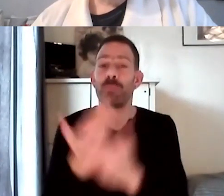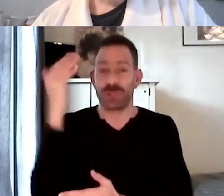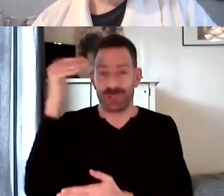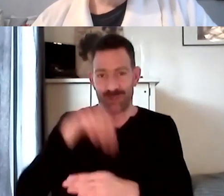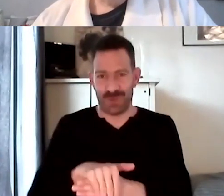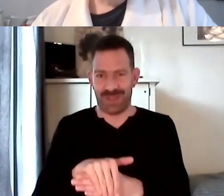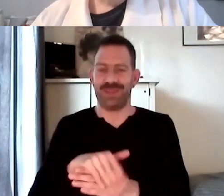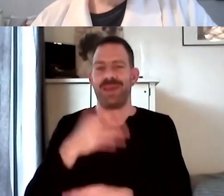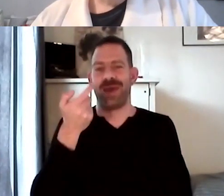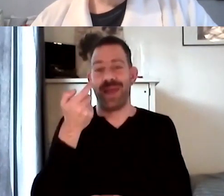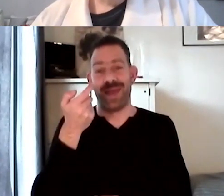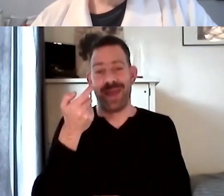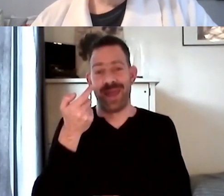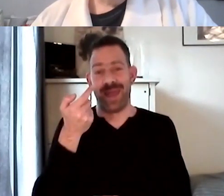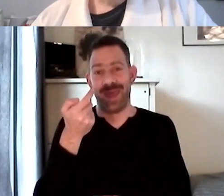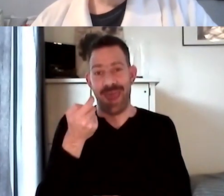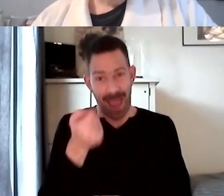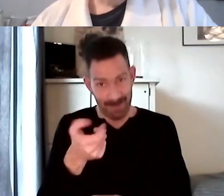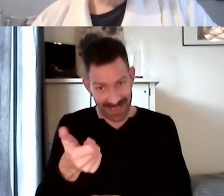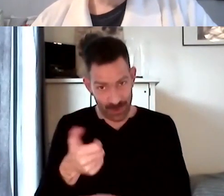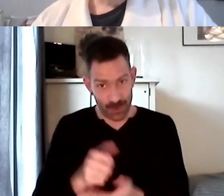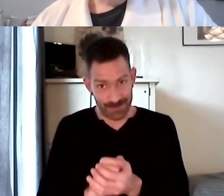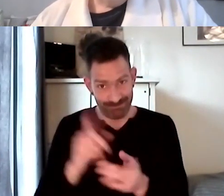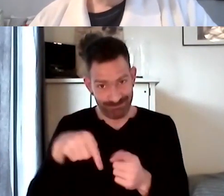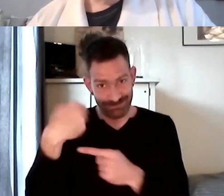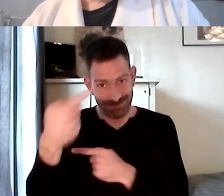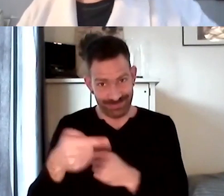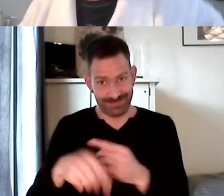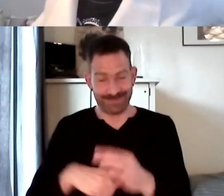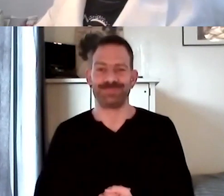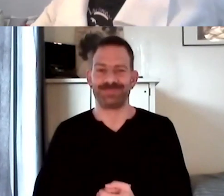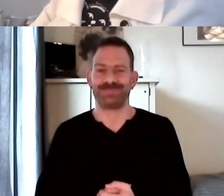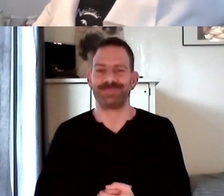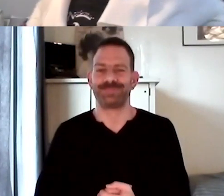bientôt et voilà pour nos prochains webinaires. Merci.